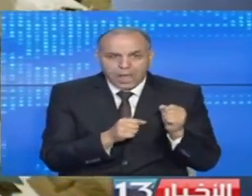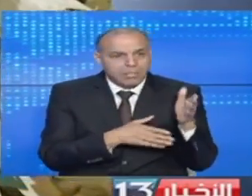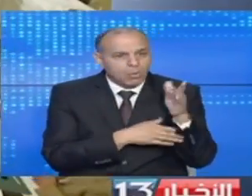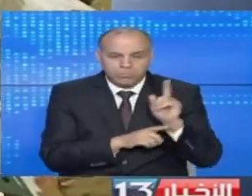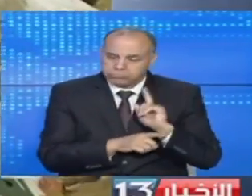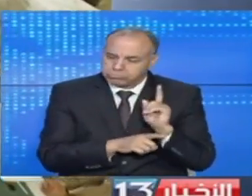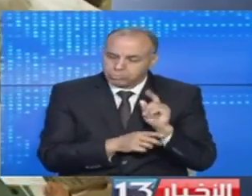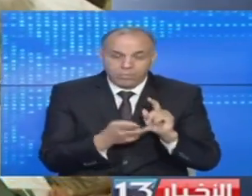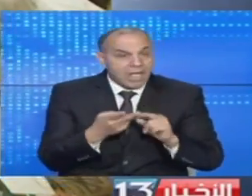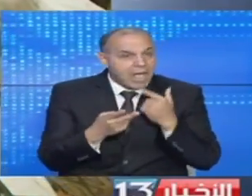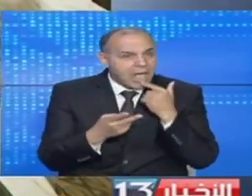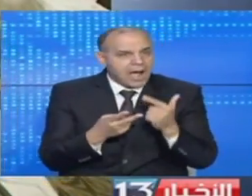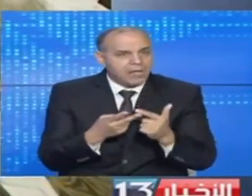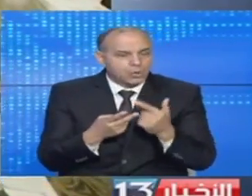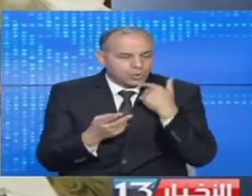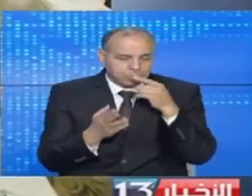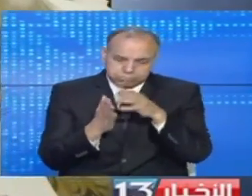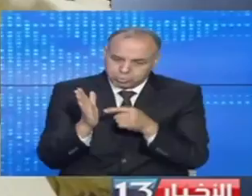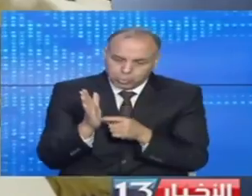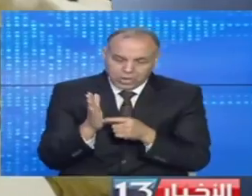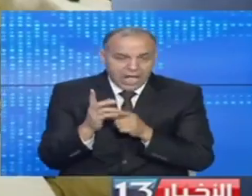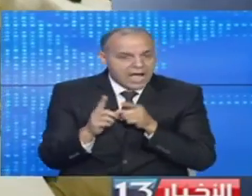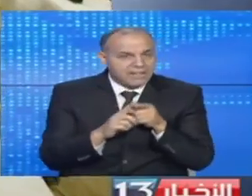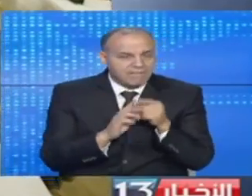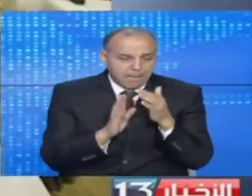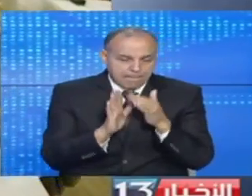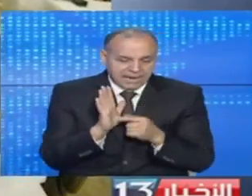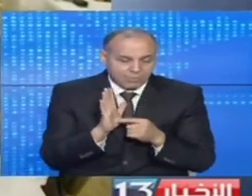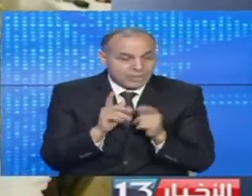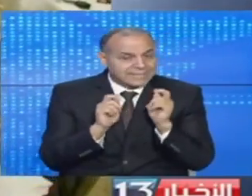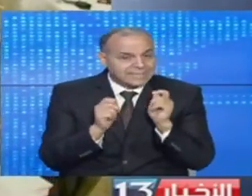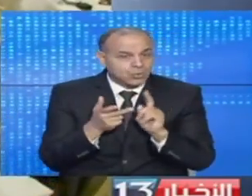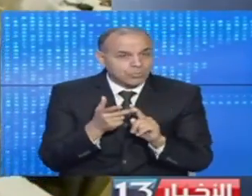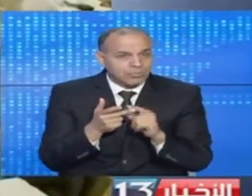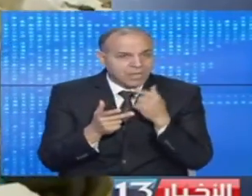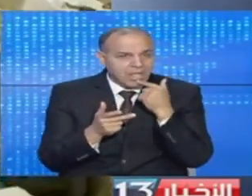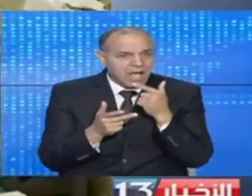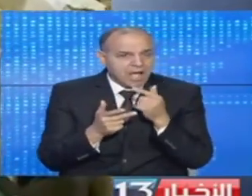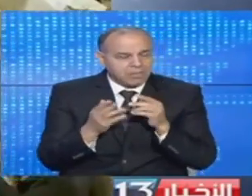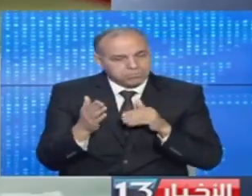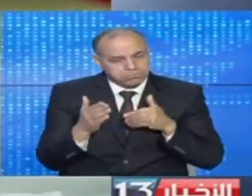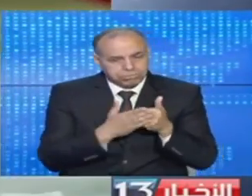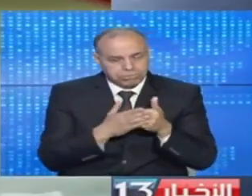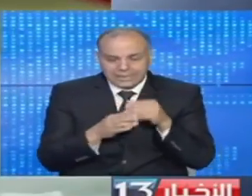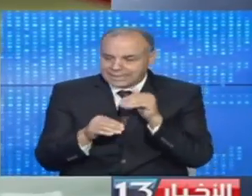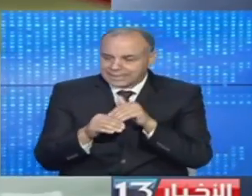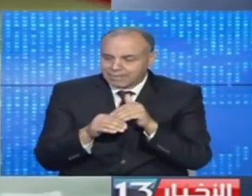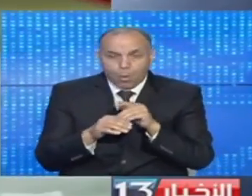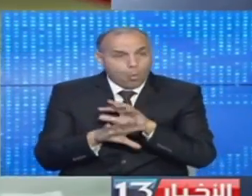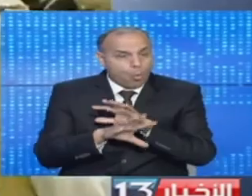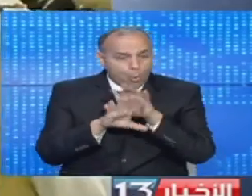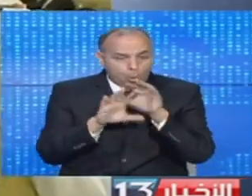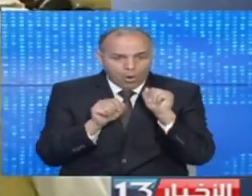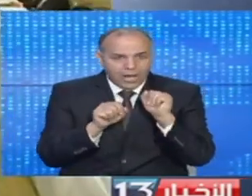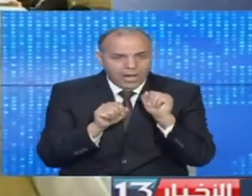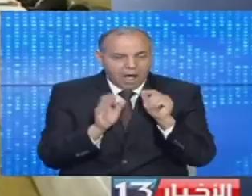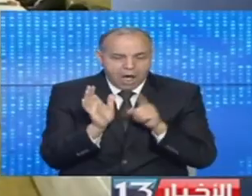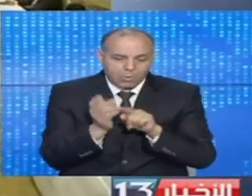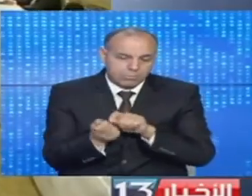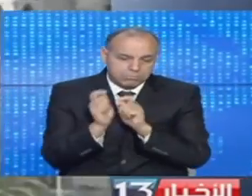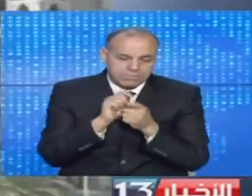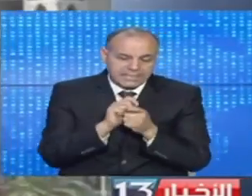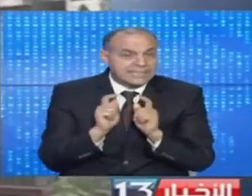الدوله هذا وتنص على ان يكون هدف البرنامج السياسي هو الوصول الى انتخابات عامه لتجديد الشرعيه